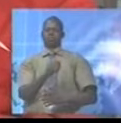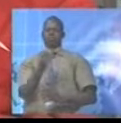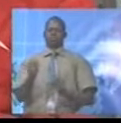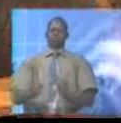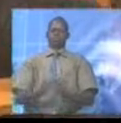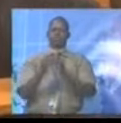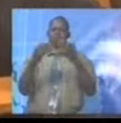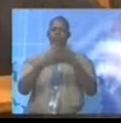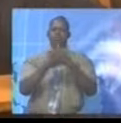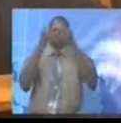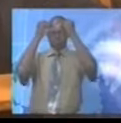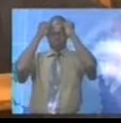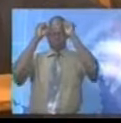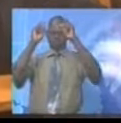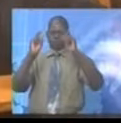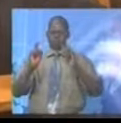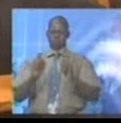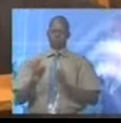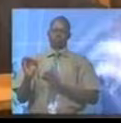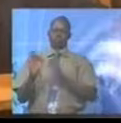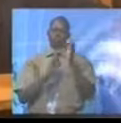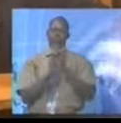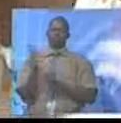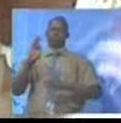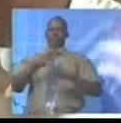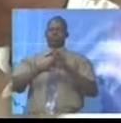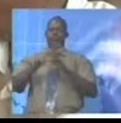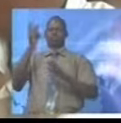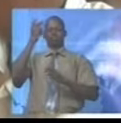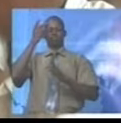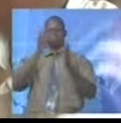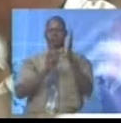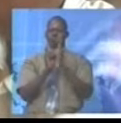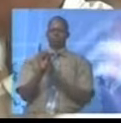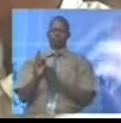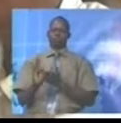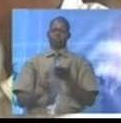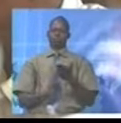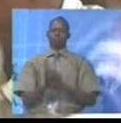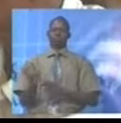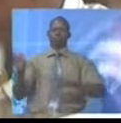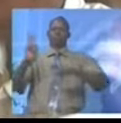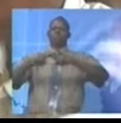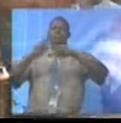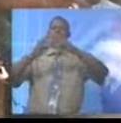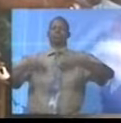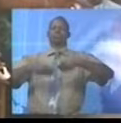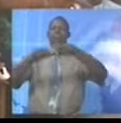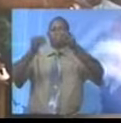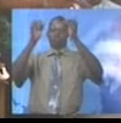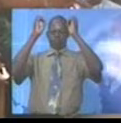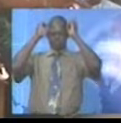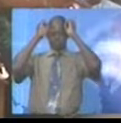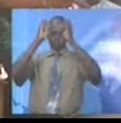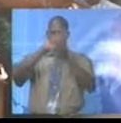nouveau président aura à définir, élaborer et mettre en œuvre une politique de développement de l'université, augmenter l'offre éducative,